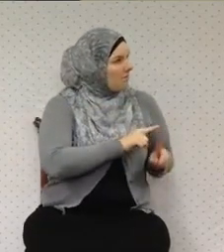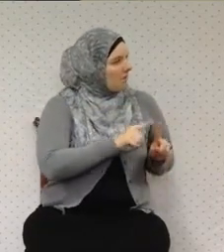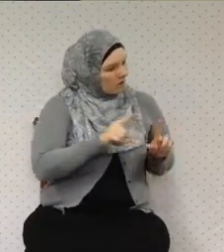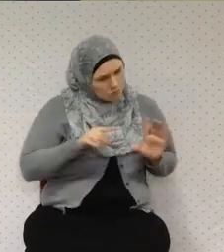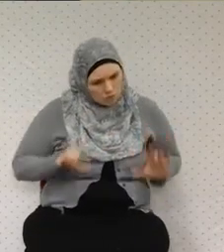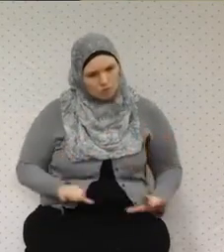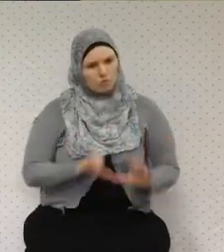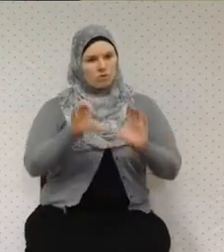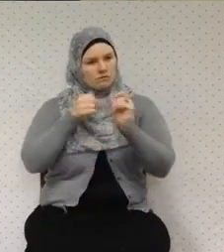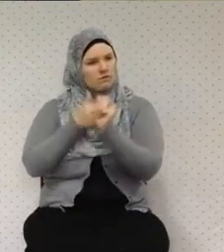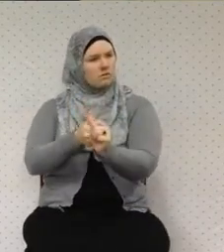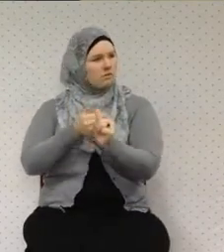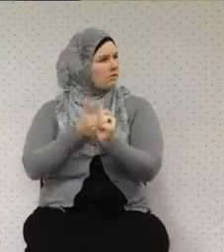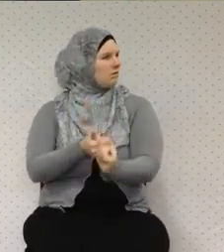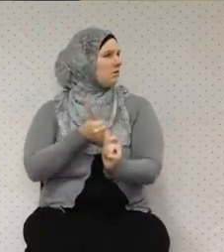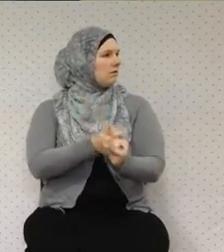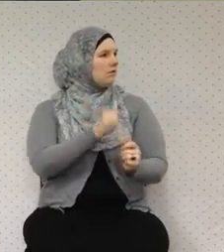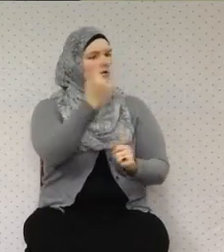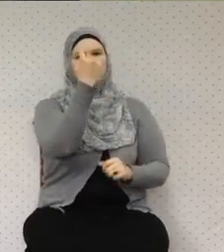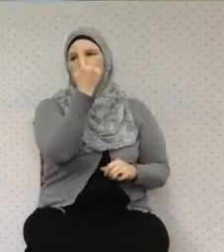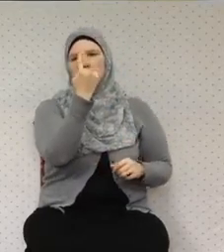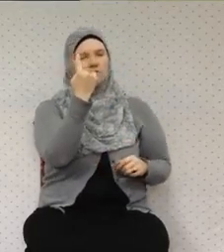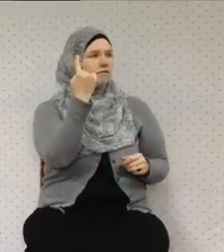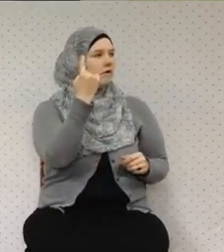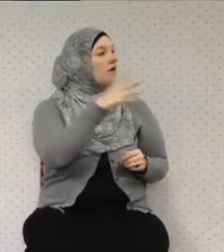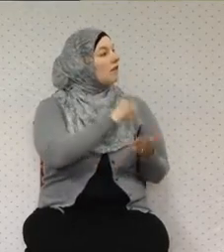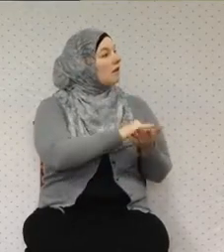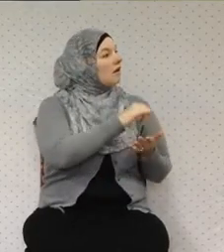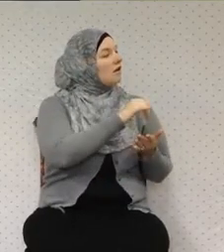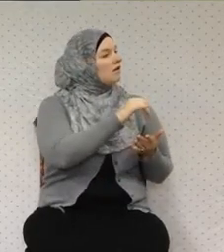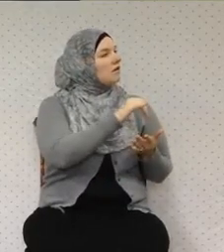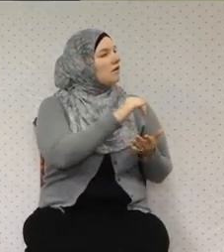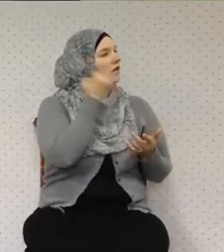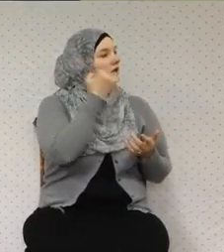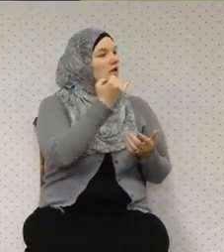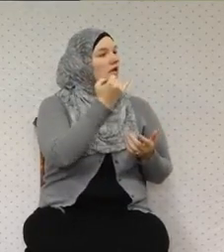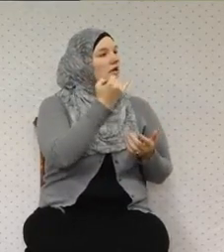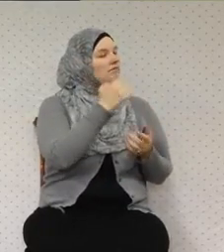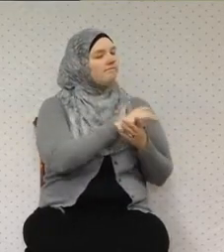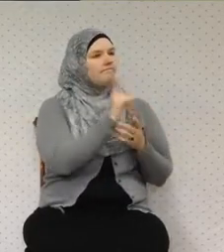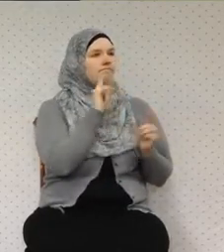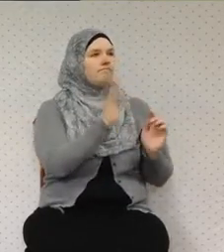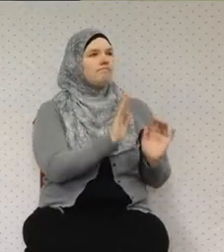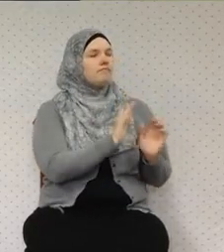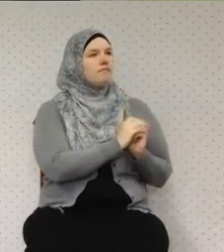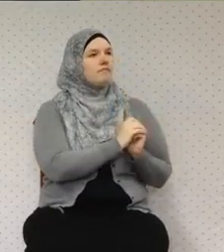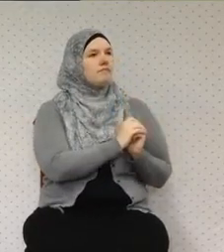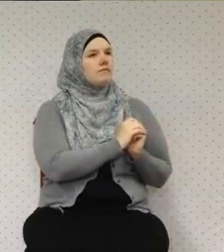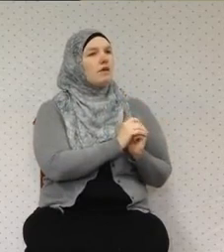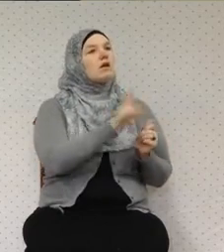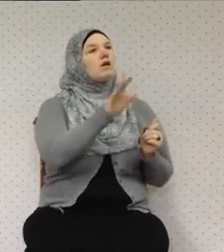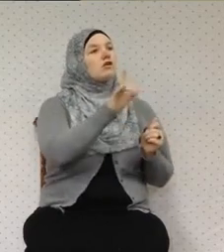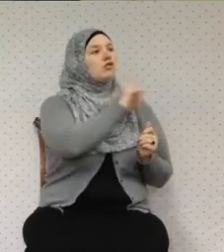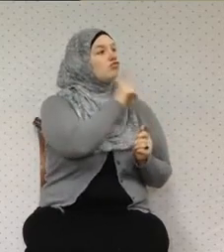وَلَمَّا يَدْخُلِ الْإِيمَانُ فِي قُلُوبِكُمْ. Then what turns the entry into